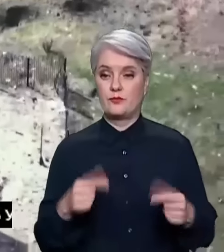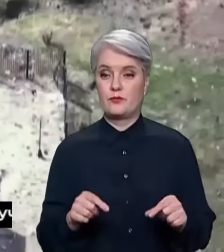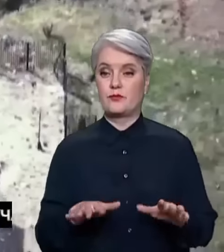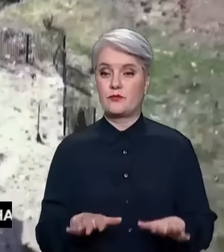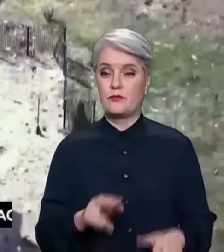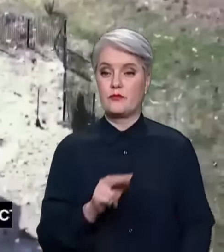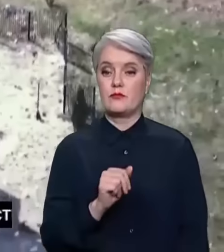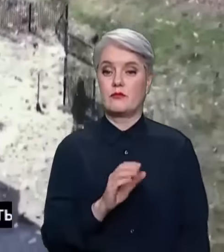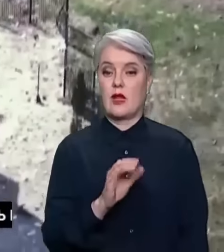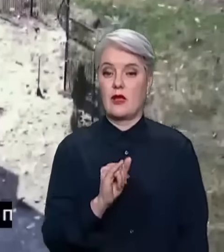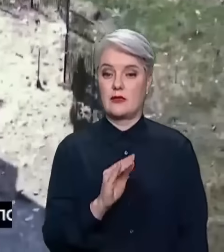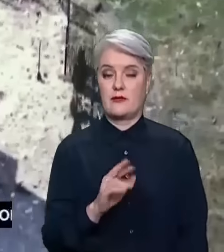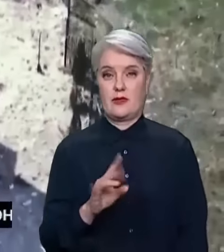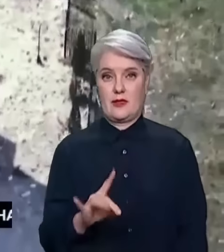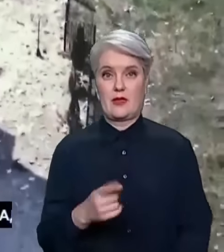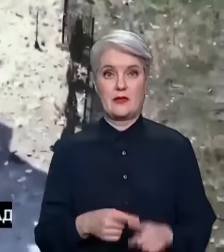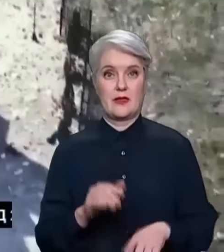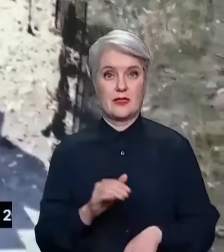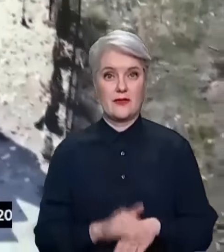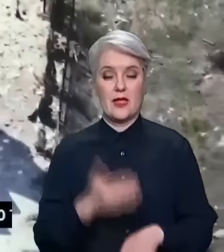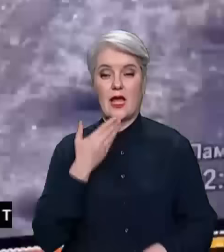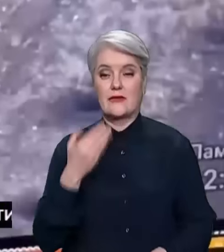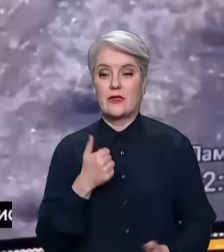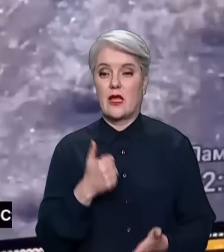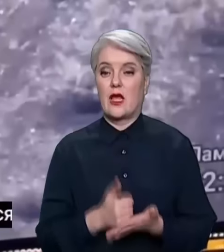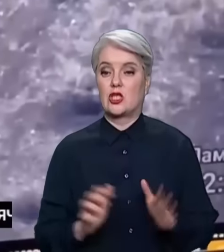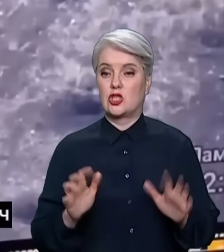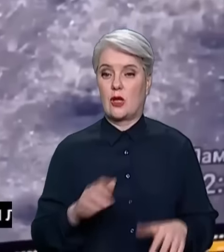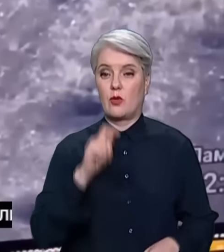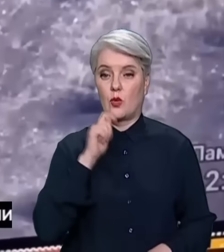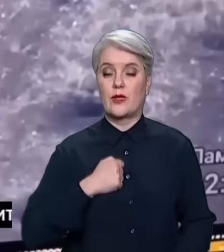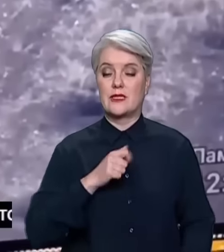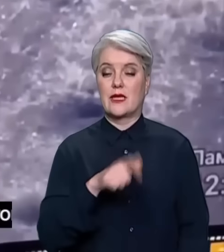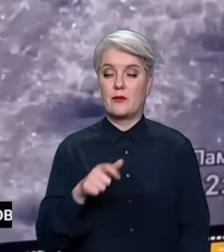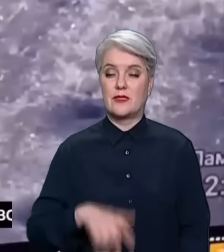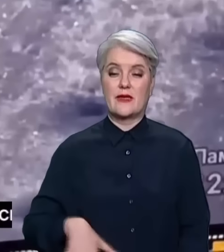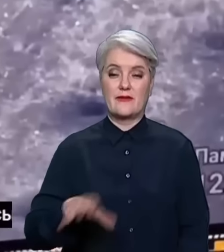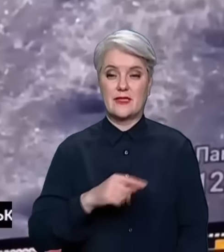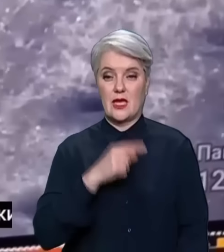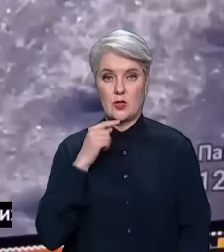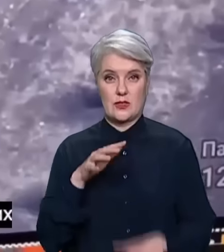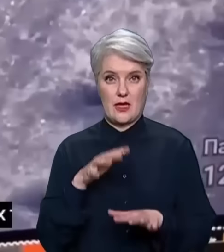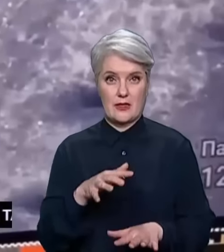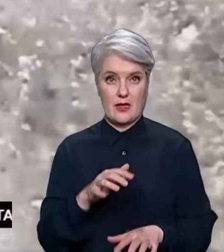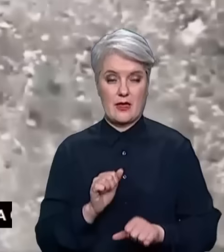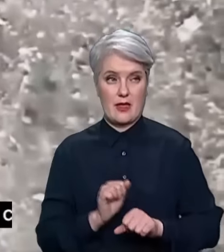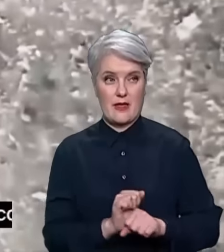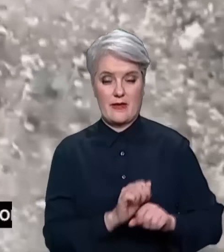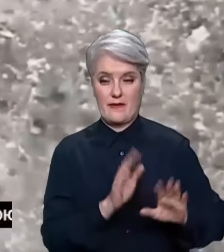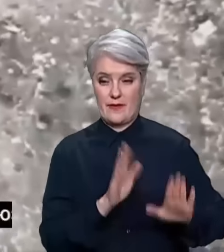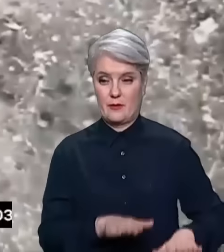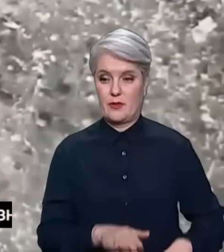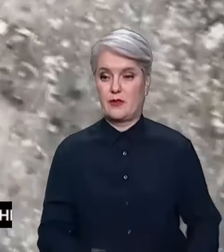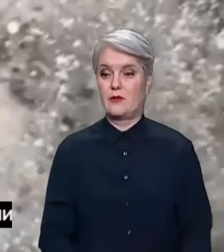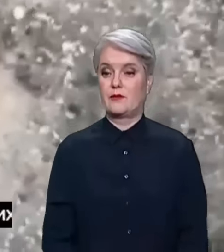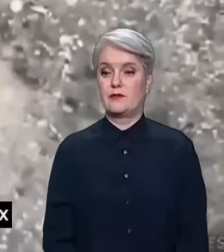розташований Часів-Яр. Про це свідчать зведення Генерального штабу. Українські бійці усі російські атаки відбили. Анна